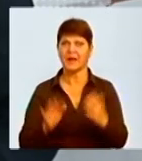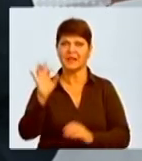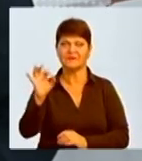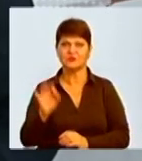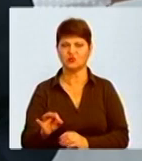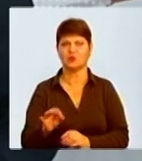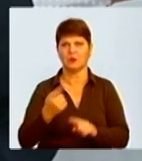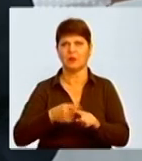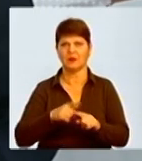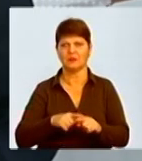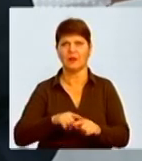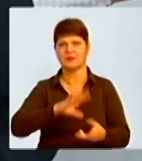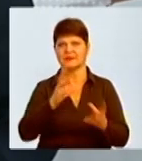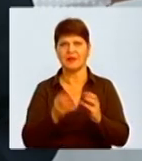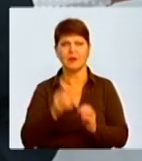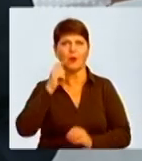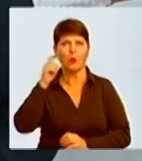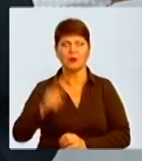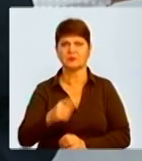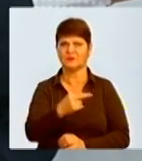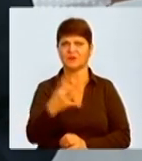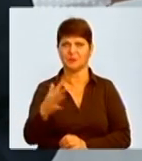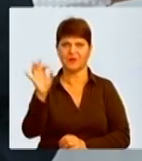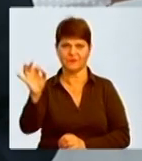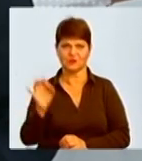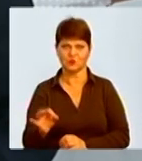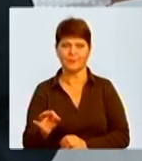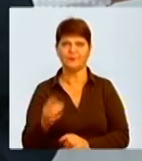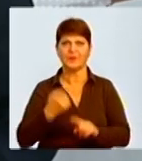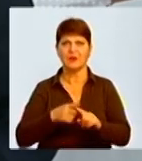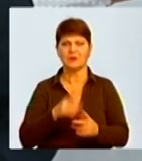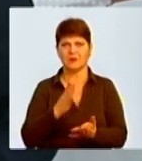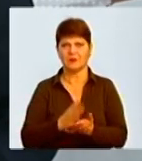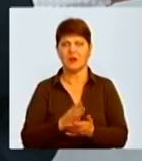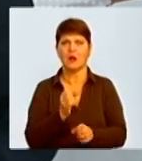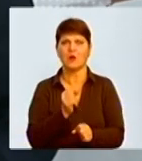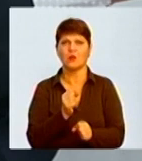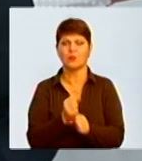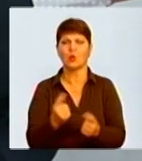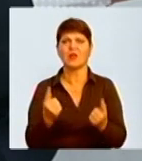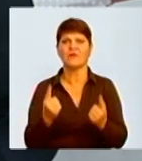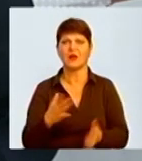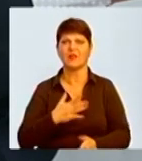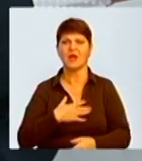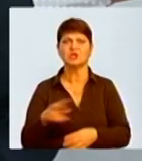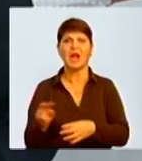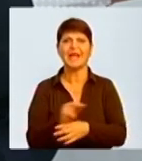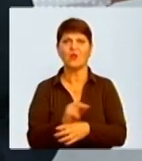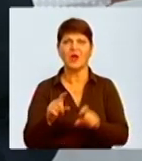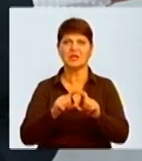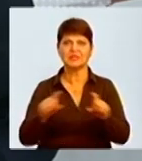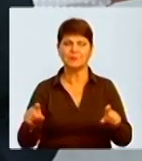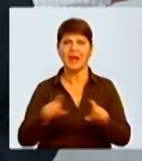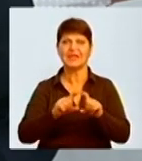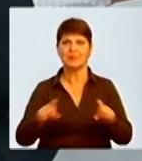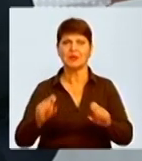Якщо загальноукраїнське, це 25%. Це за цим стоїть, звичайно, робота, велика робота нашого лікувального закладу, департаменту охорони